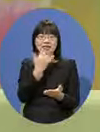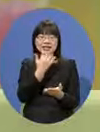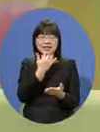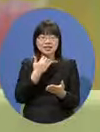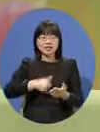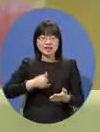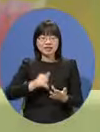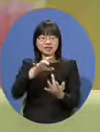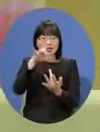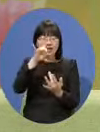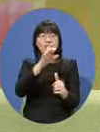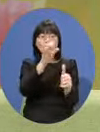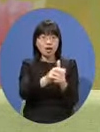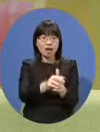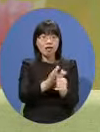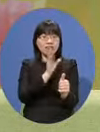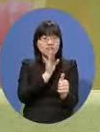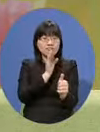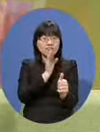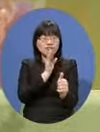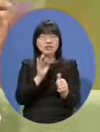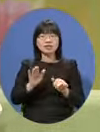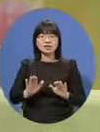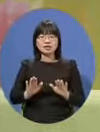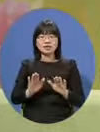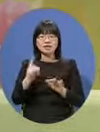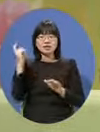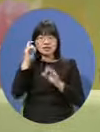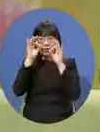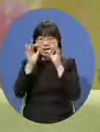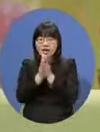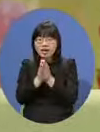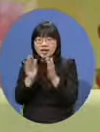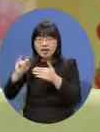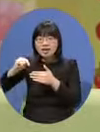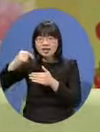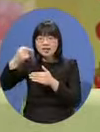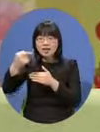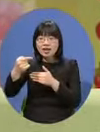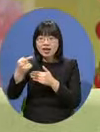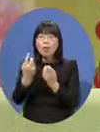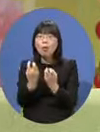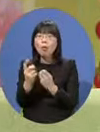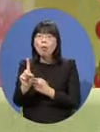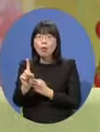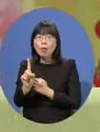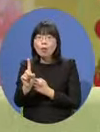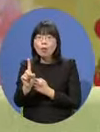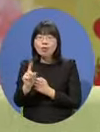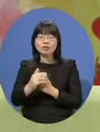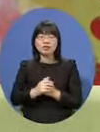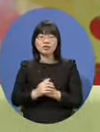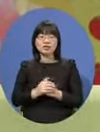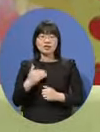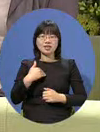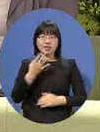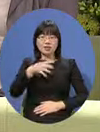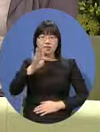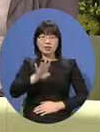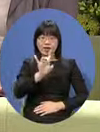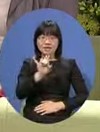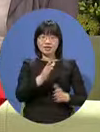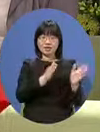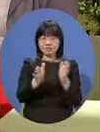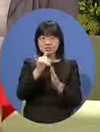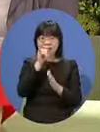색깔은 아이가 선택하게끔 음악을 듣고. 그럼요. 선생님, 그럼 이제 듣는 걸로 시작해가지고 그 다음에는 어떤 악기를 시작해볼까요? 도표를 하나 준비해왔는데요.